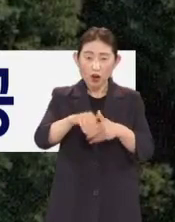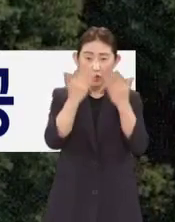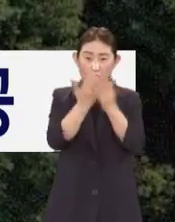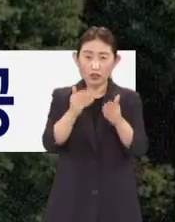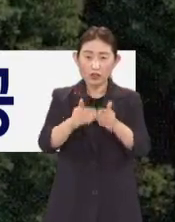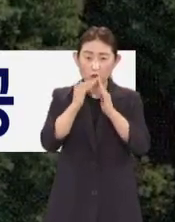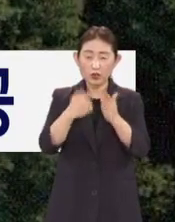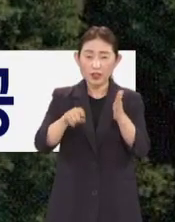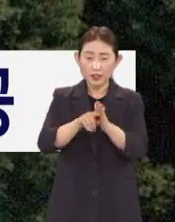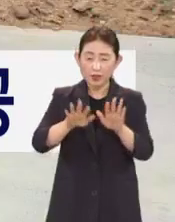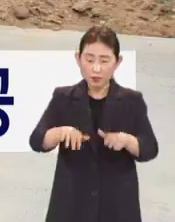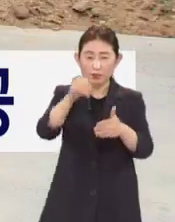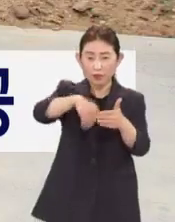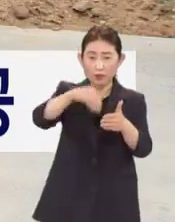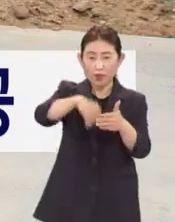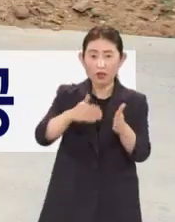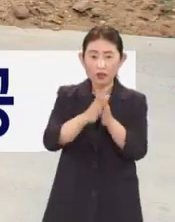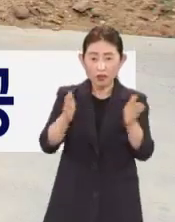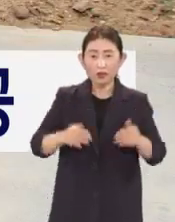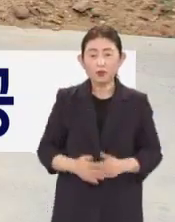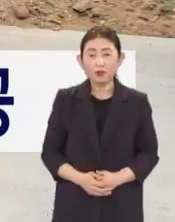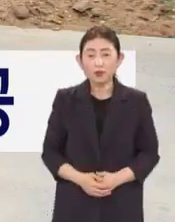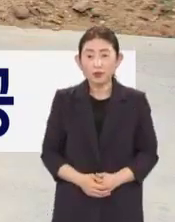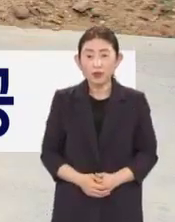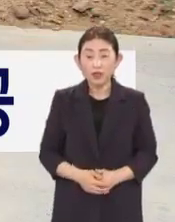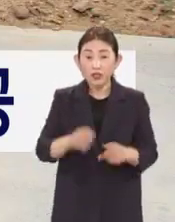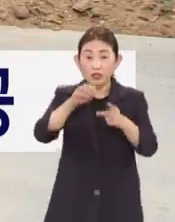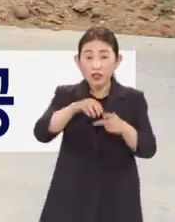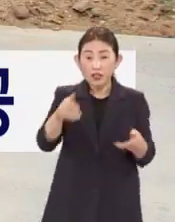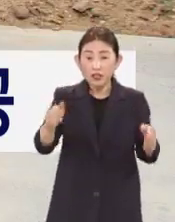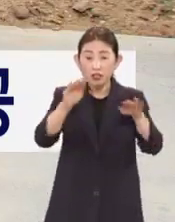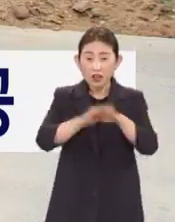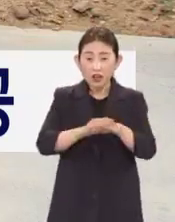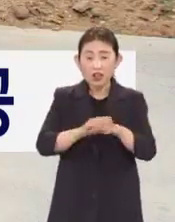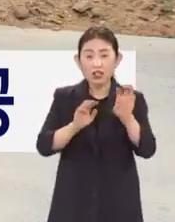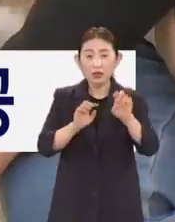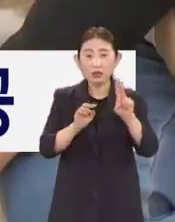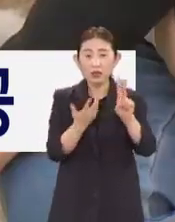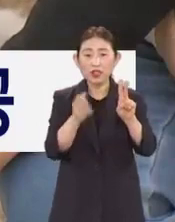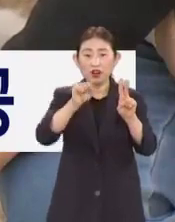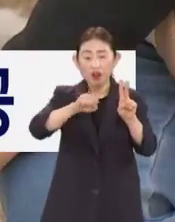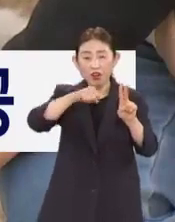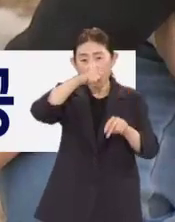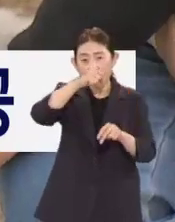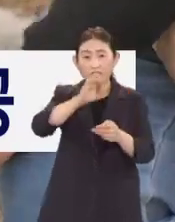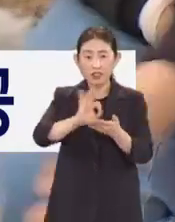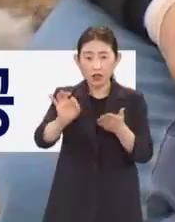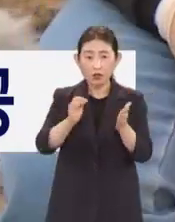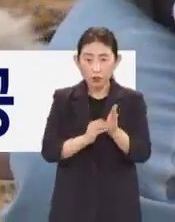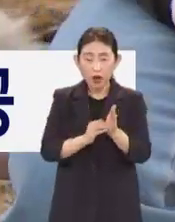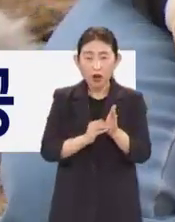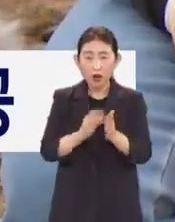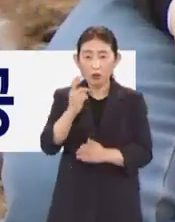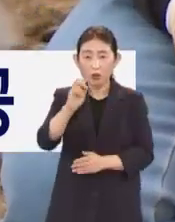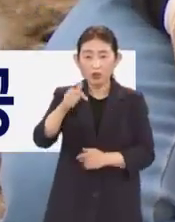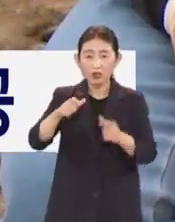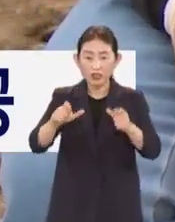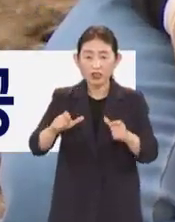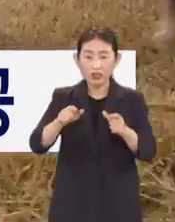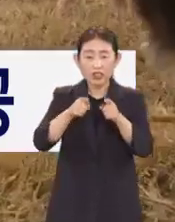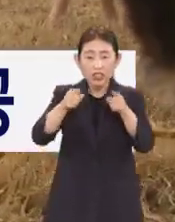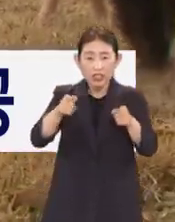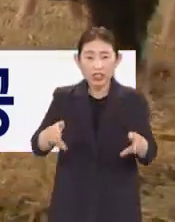목표로 공사에 들어갔습니다 천안시 반려동물센터는 총 32억원의 사업비를 투입해 목천읍에 지상